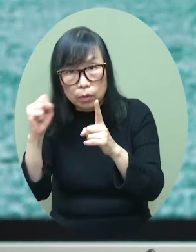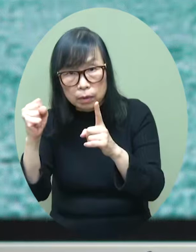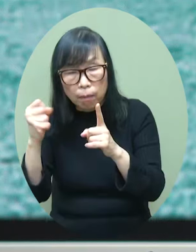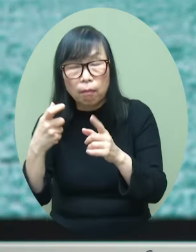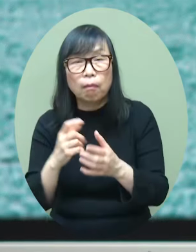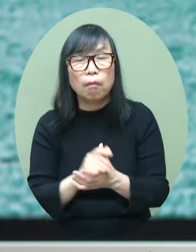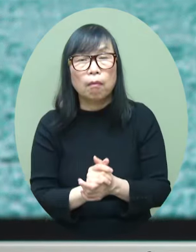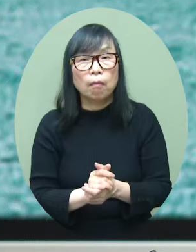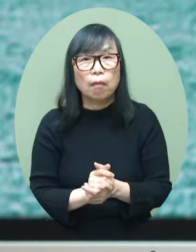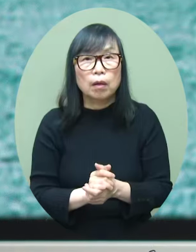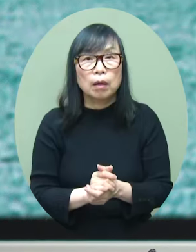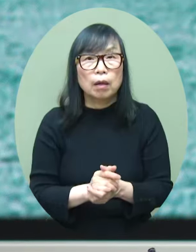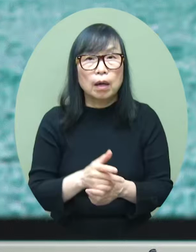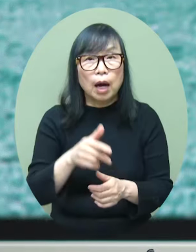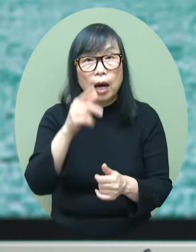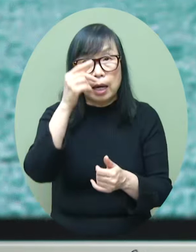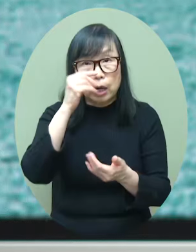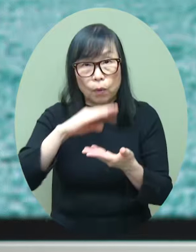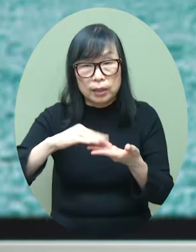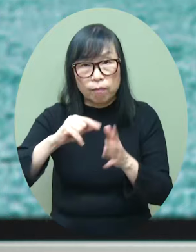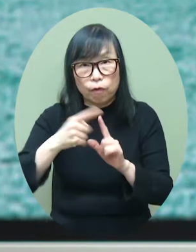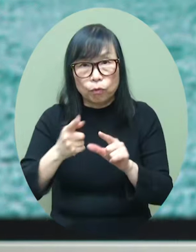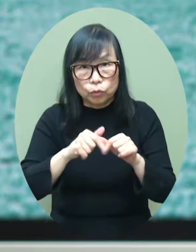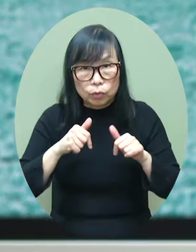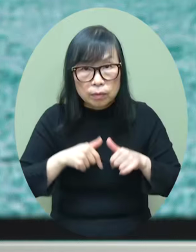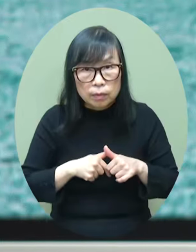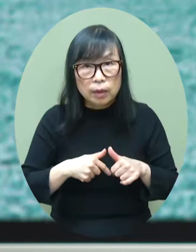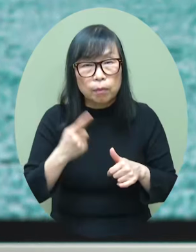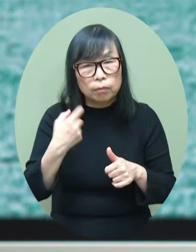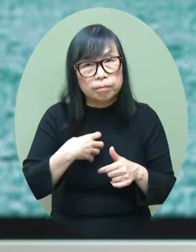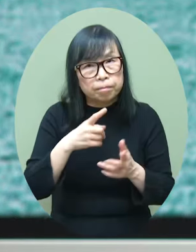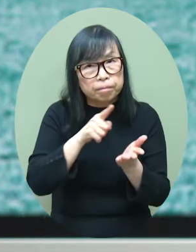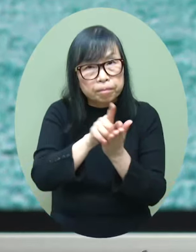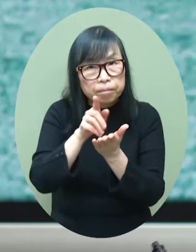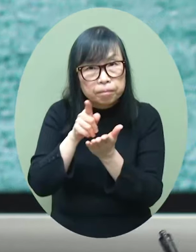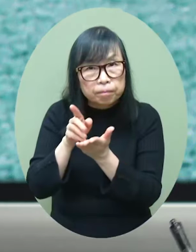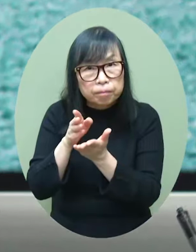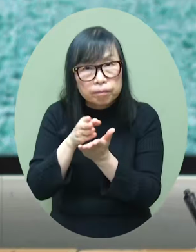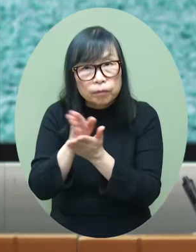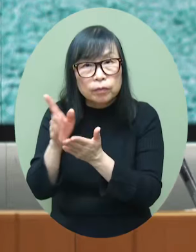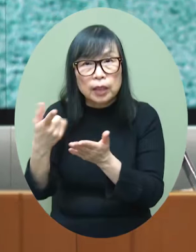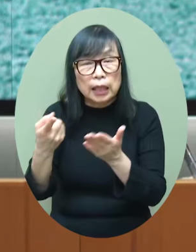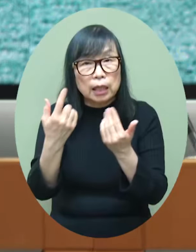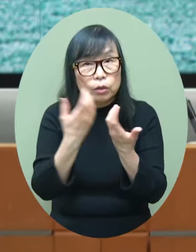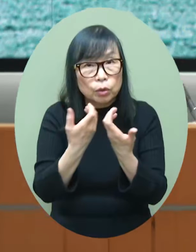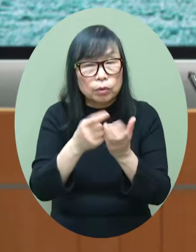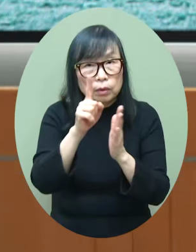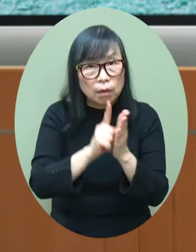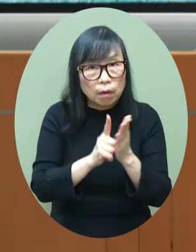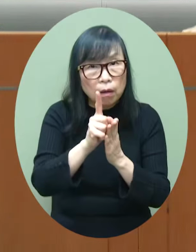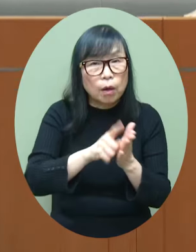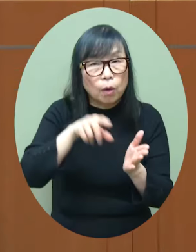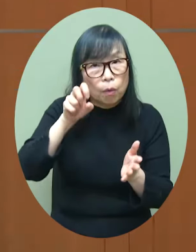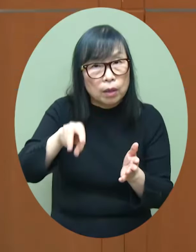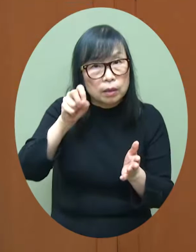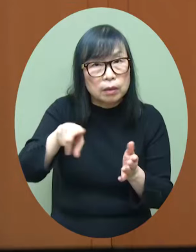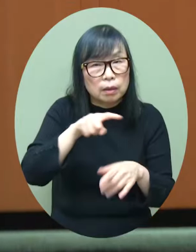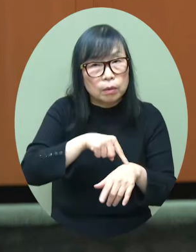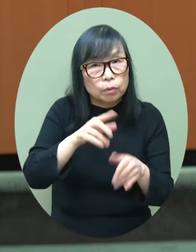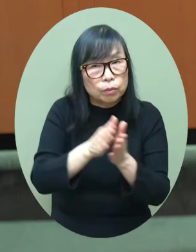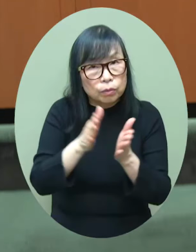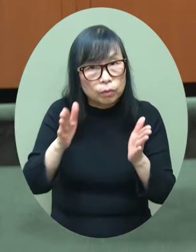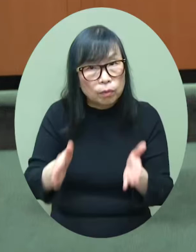樣？CHP 點樣評估翻而家嗰個嘅疫情趨勢係一個持續下跌啦，定係呢一個數字都可能會再維持多一段嘅時